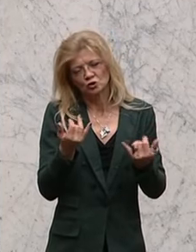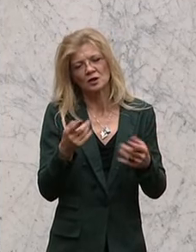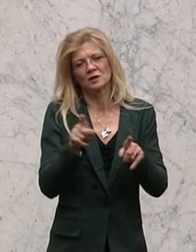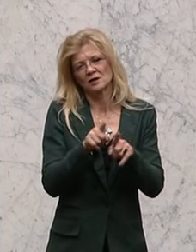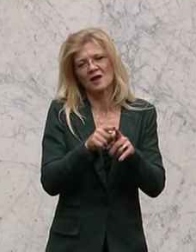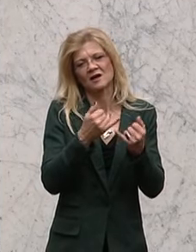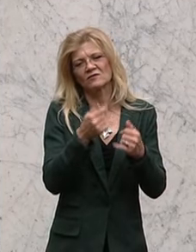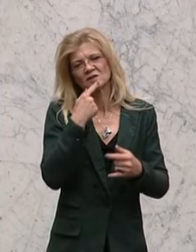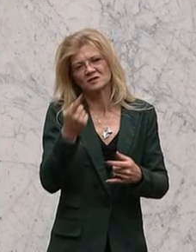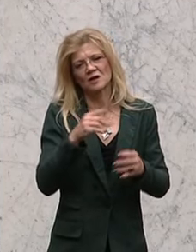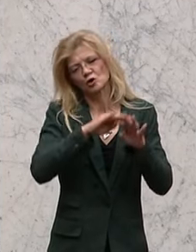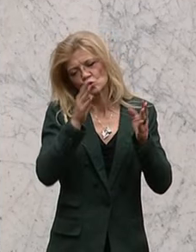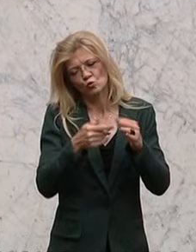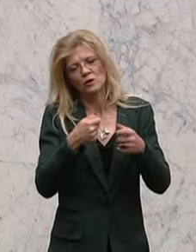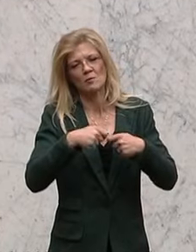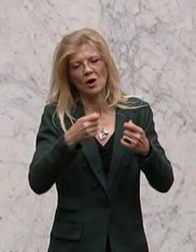gute Zusammenarbeit. Danke.